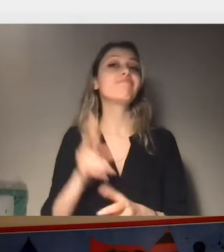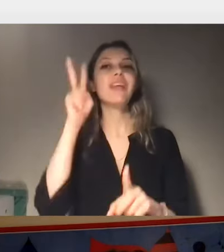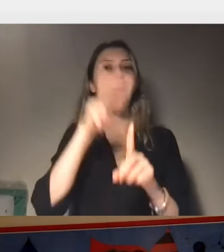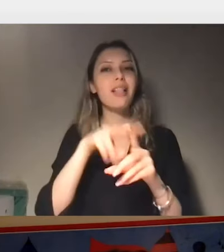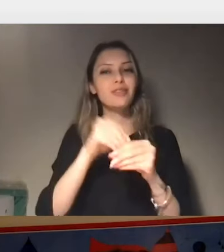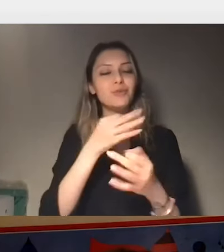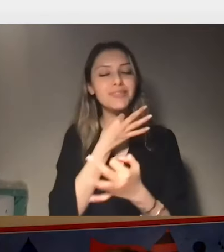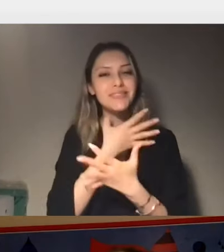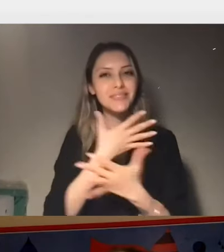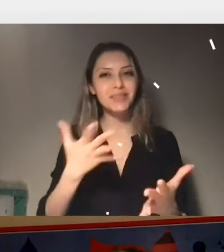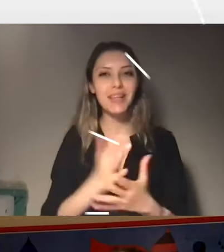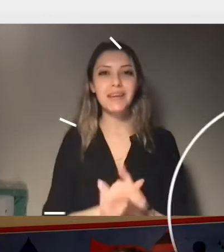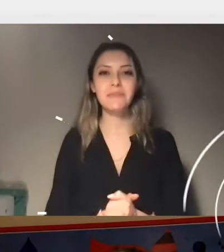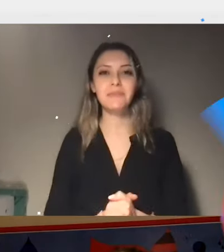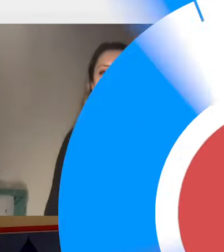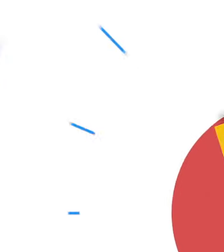çok teşekkür ediyoruz.